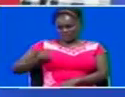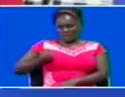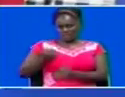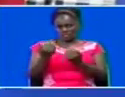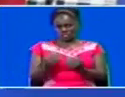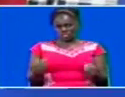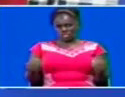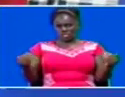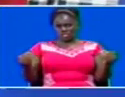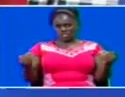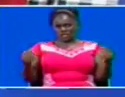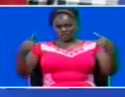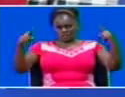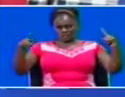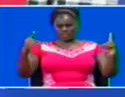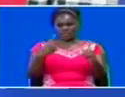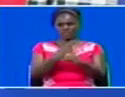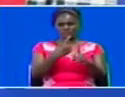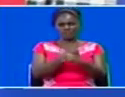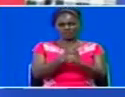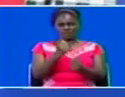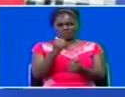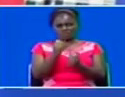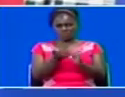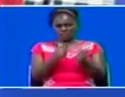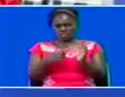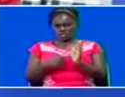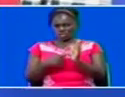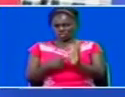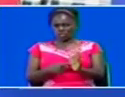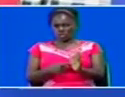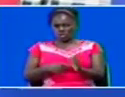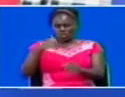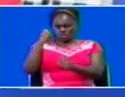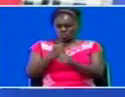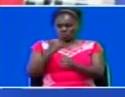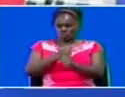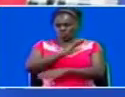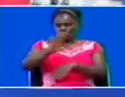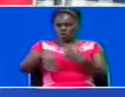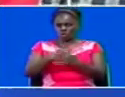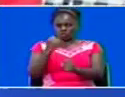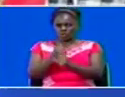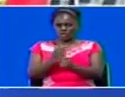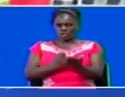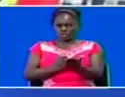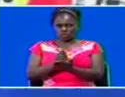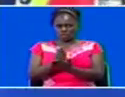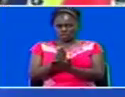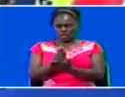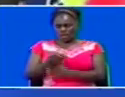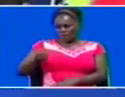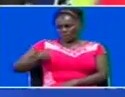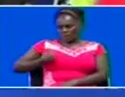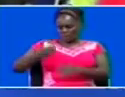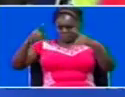watoto walioshamiri katika fani mbalimbali michezoni ameongeza kuwa atafanya kila awezalo ili ahakikishe kuwa mwana Halima